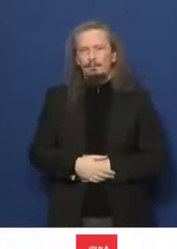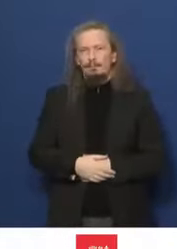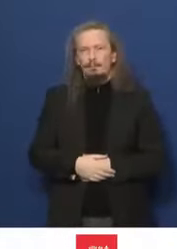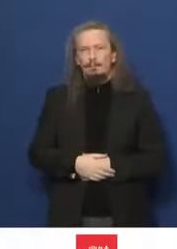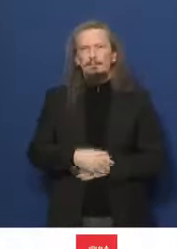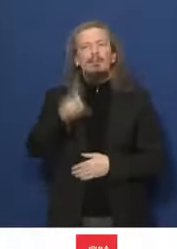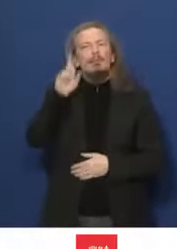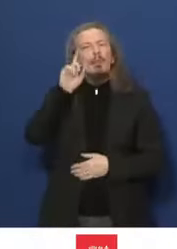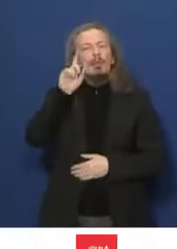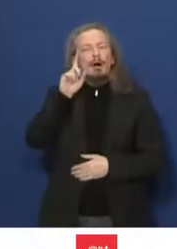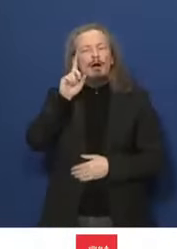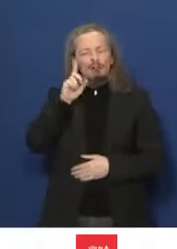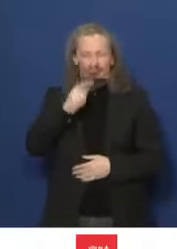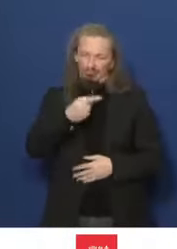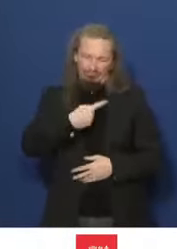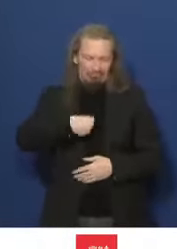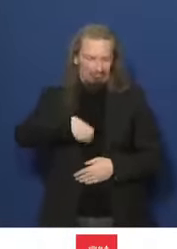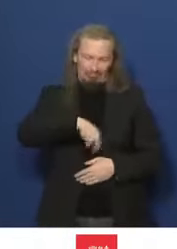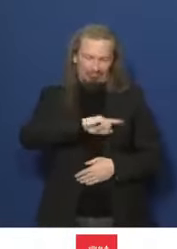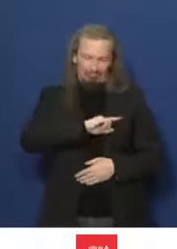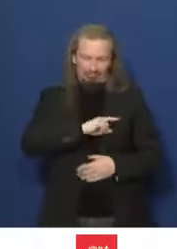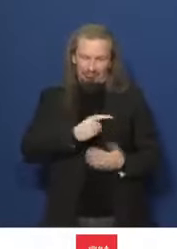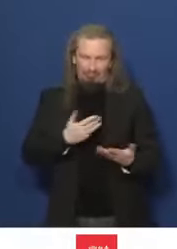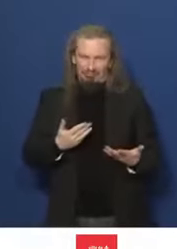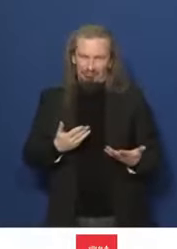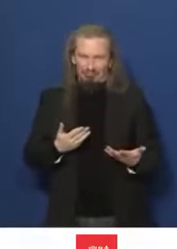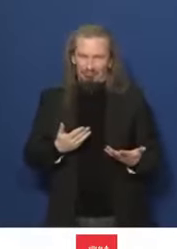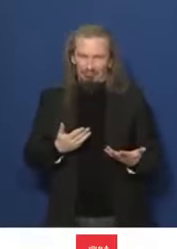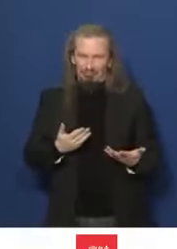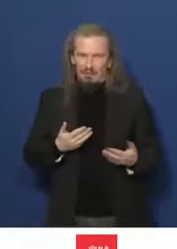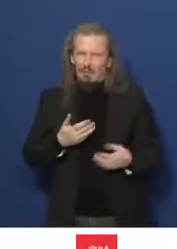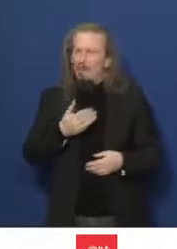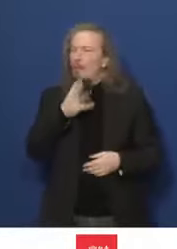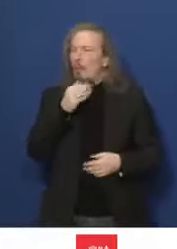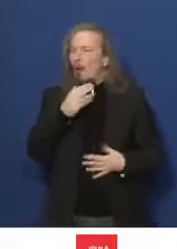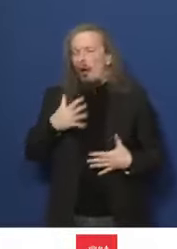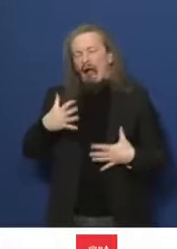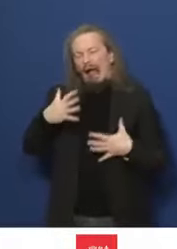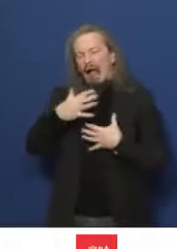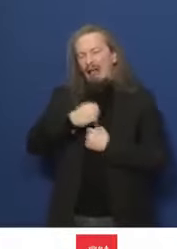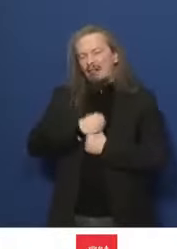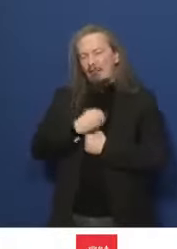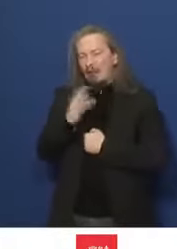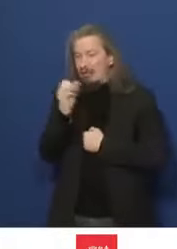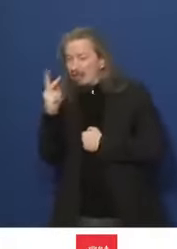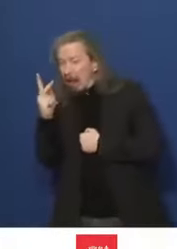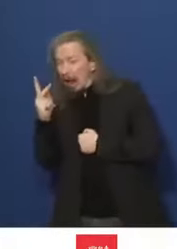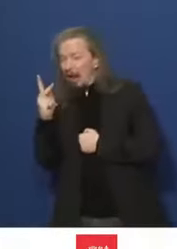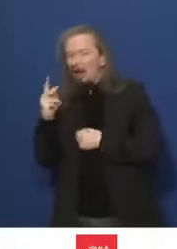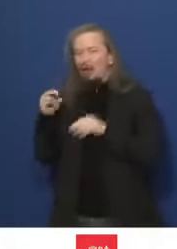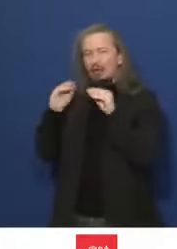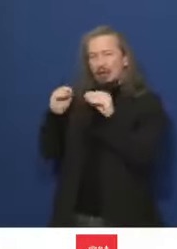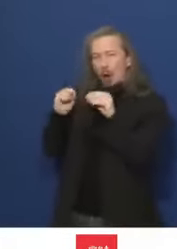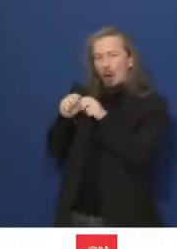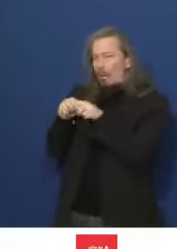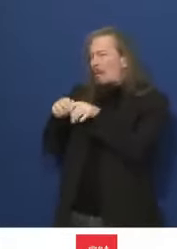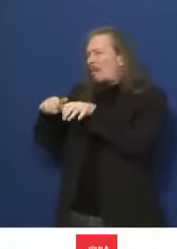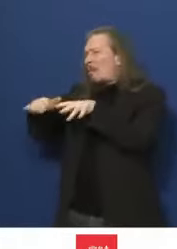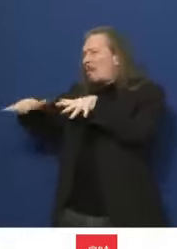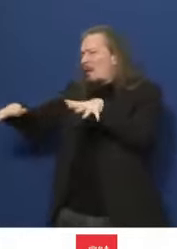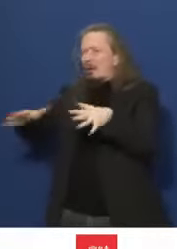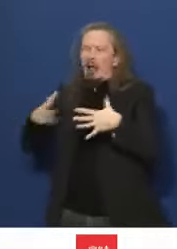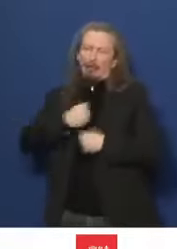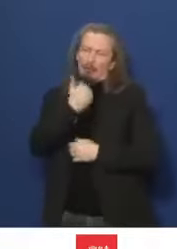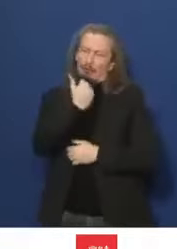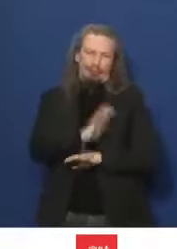comme chacun d'entre nous, nous ne pouvons pas accepter ce développement des dark stores, des dark kitchens, parce